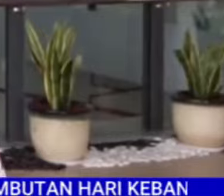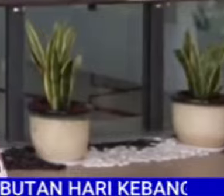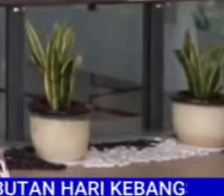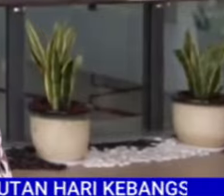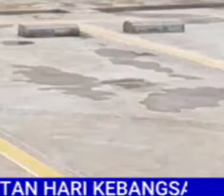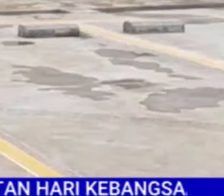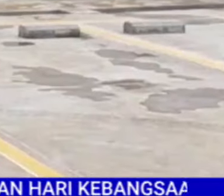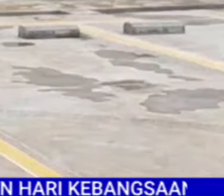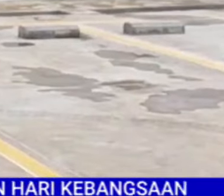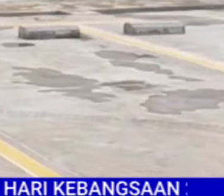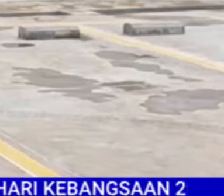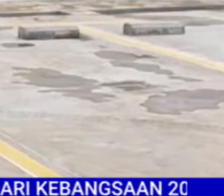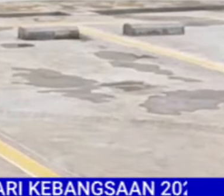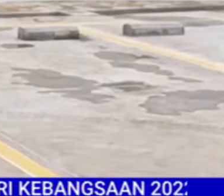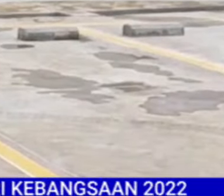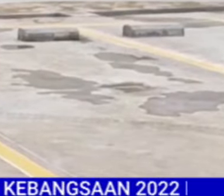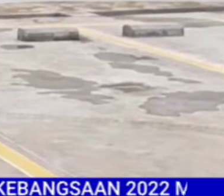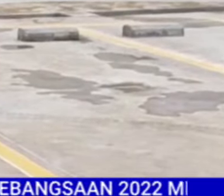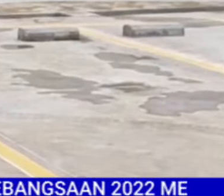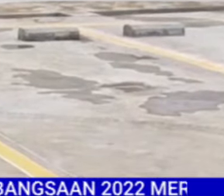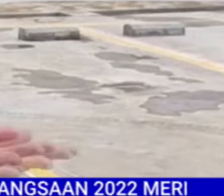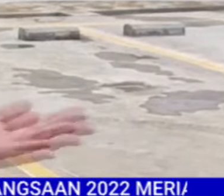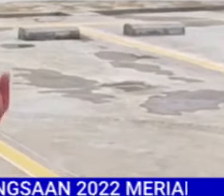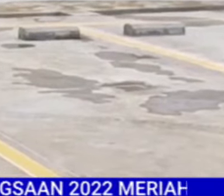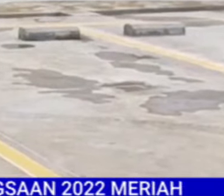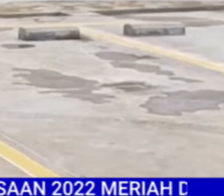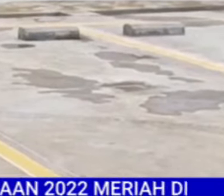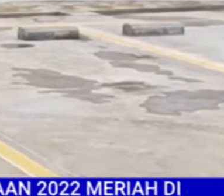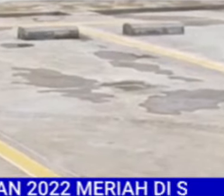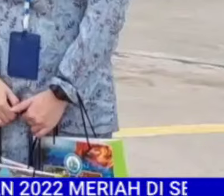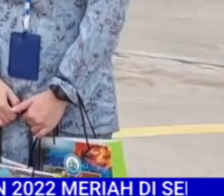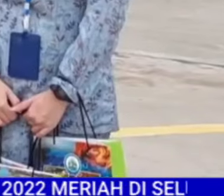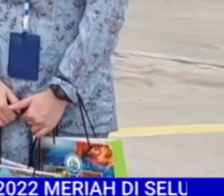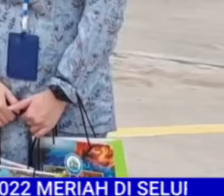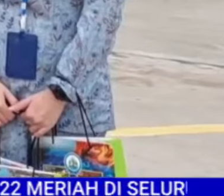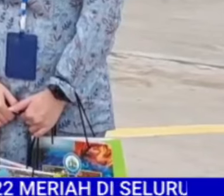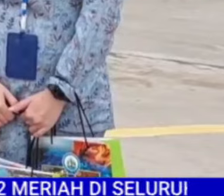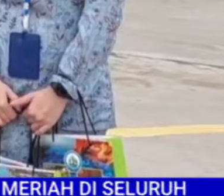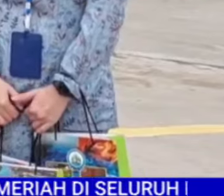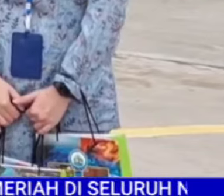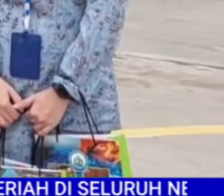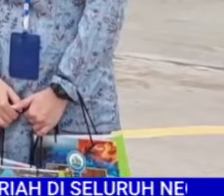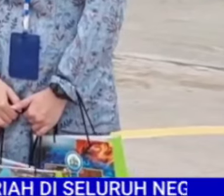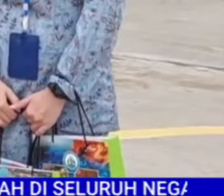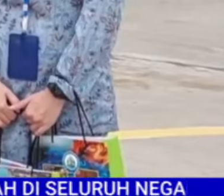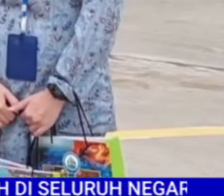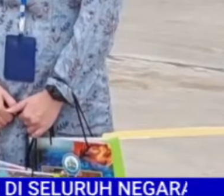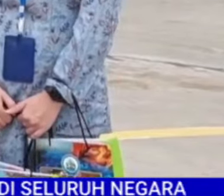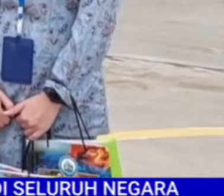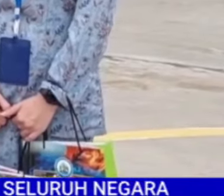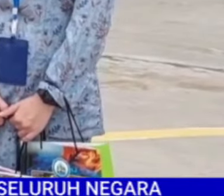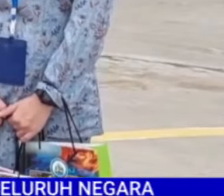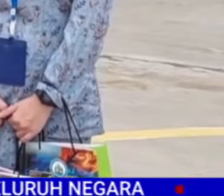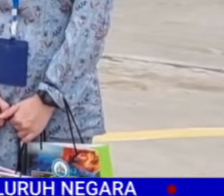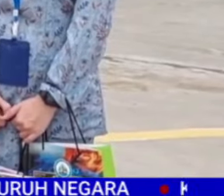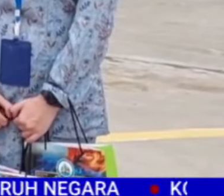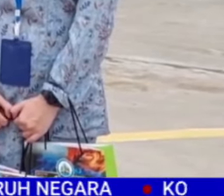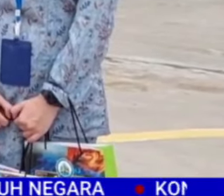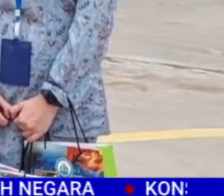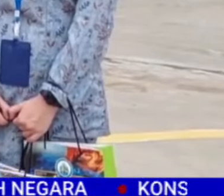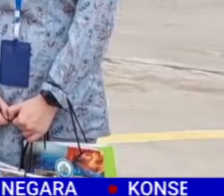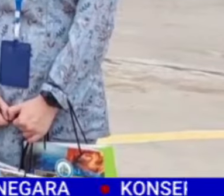keluarga Malaysia. Selamat Hari Kebangsaan kepada seluruh rakyat Malaysia. Kami ingin mengucapkan selamat